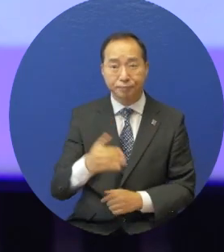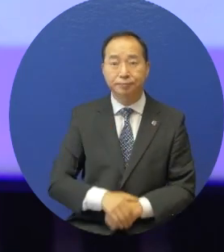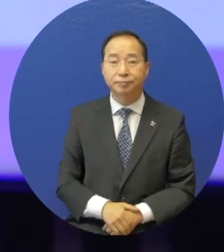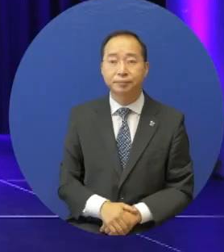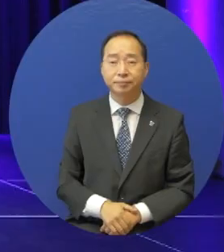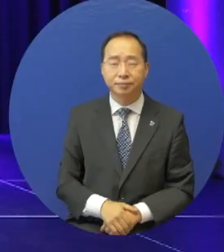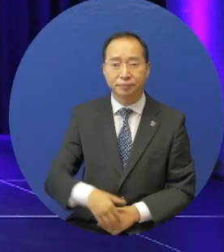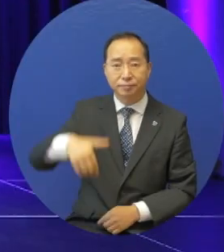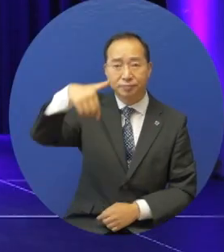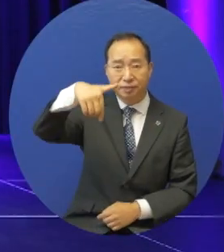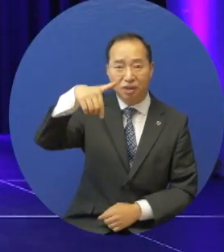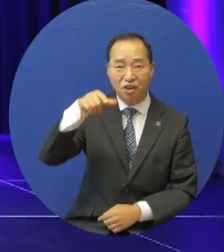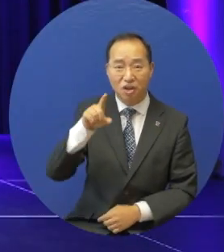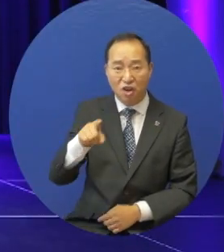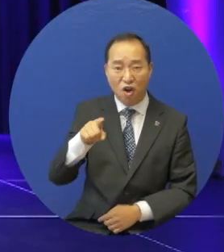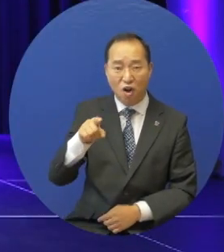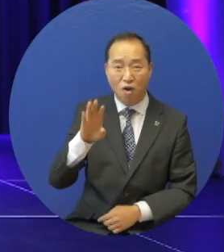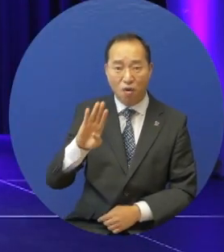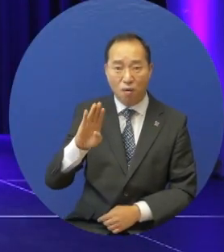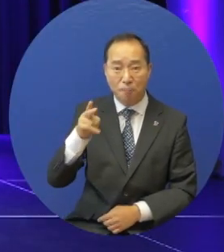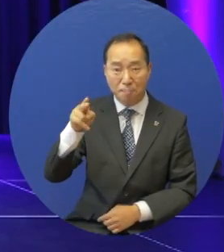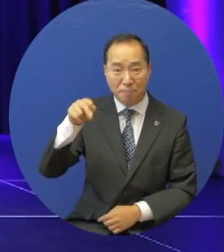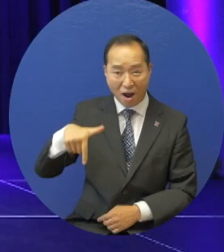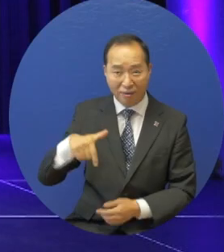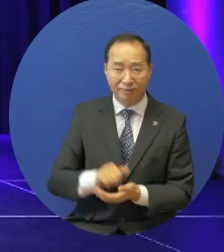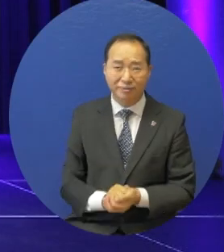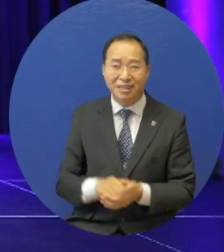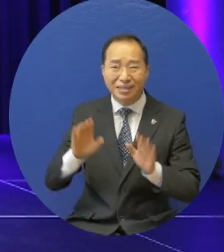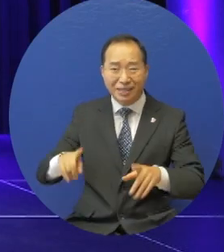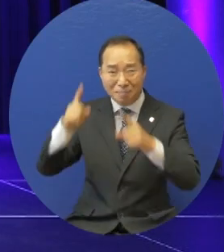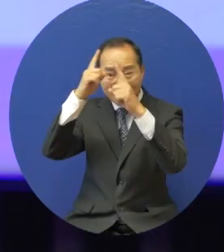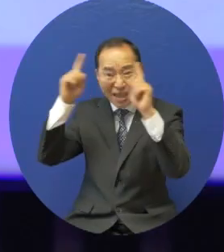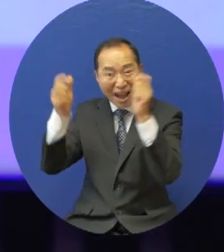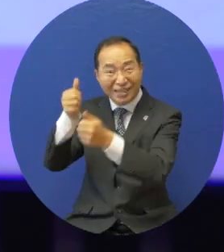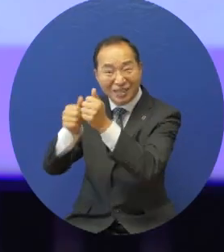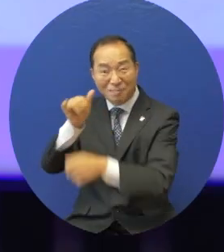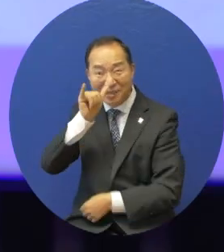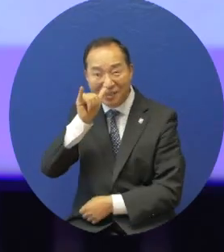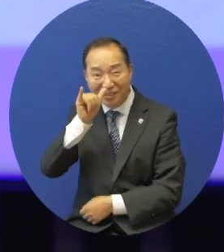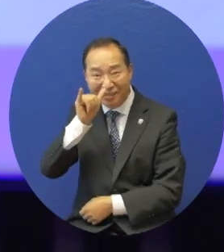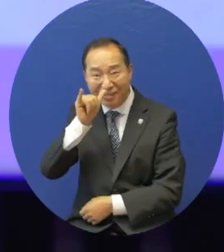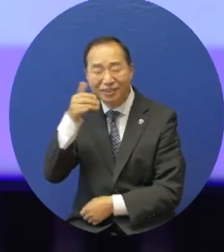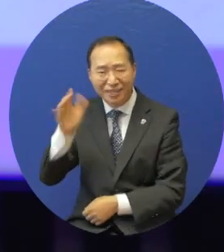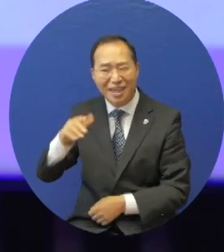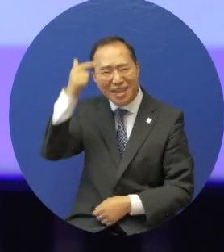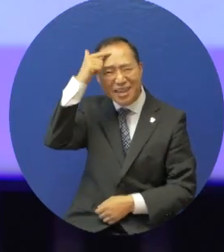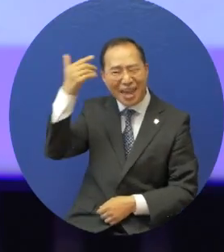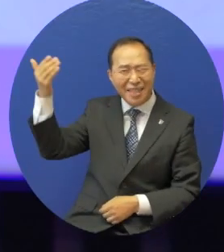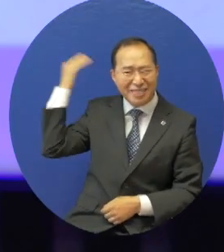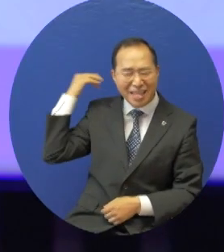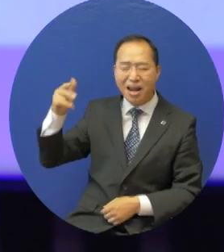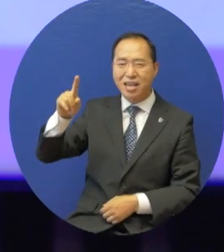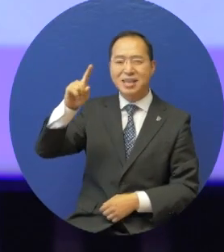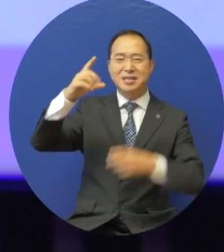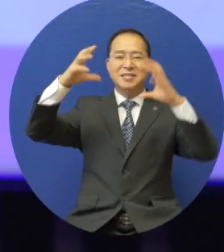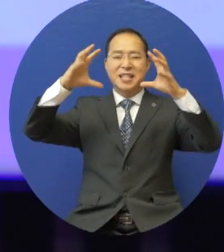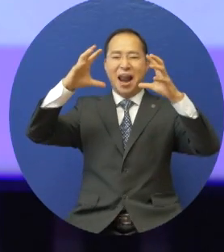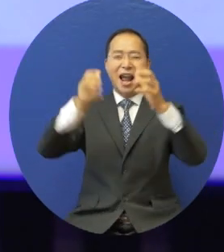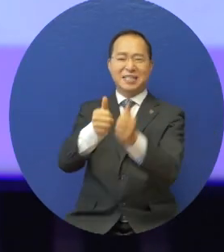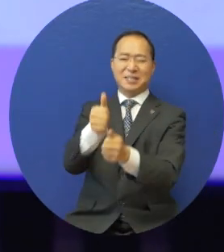드리도록 할게요. 저희도 대입시험이 이제 있죠. 수능시험이 있는데 이 겁역이라고 하는 것은요. 과거를